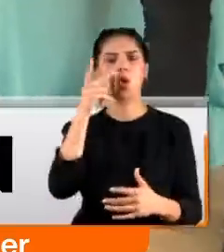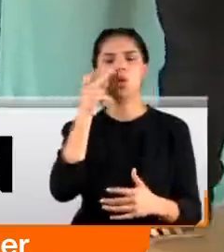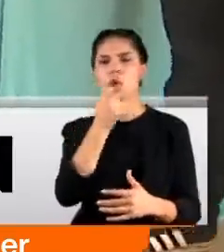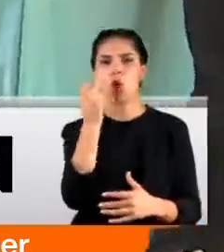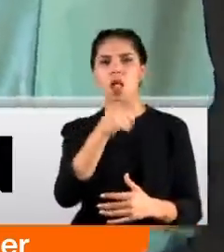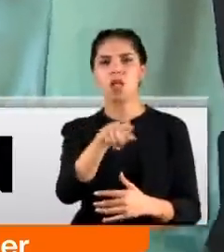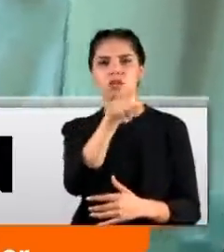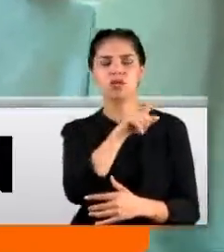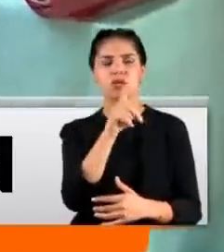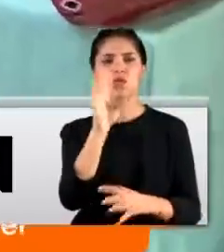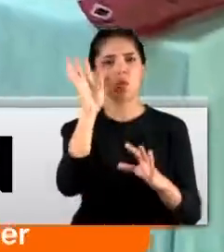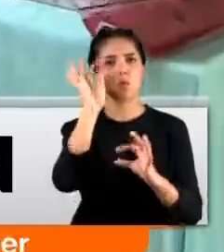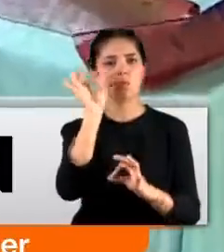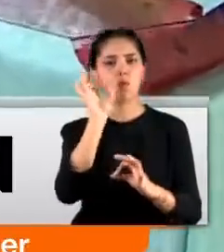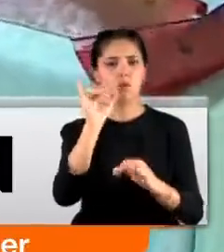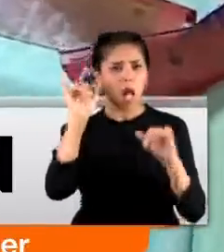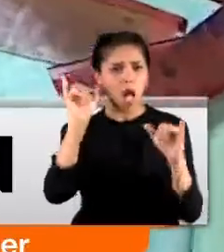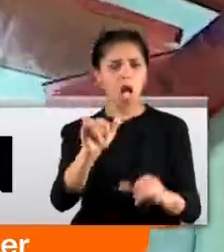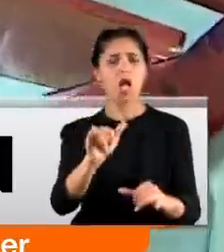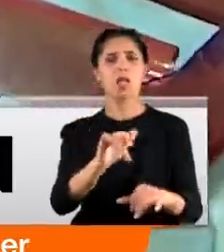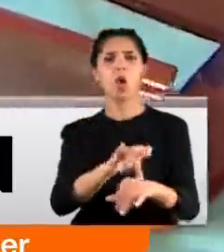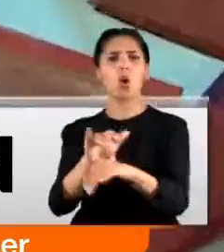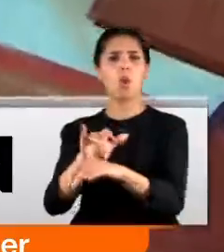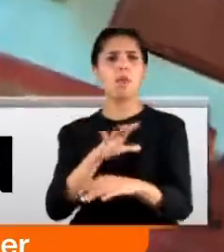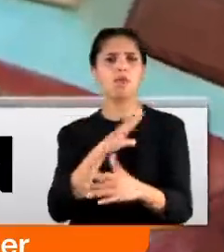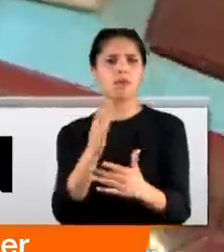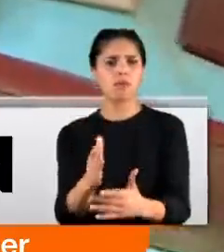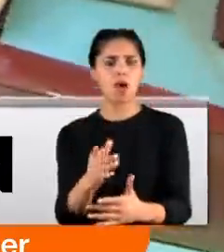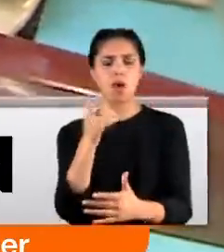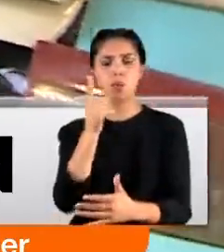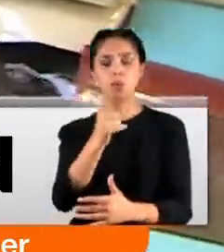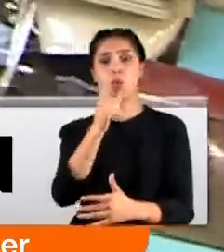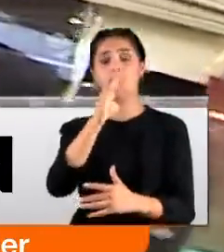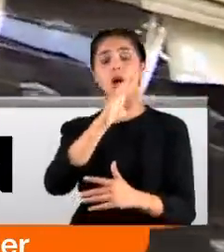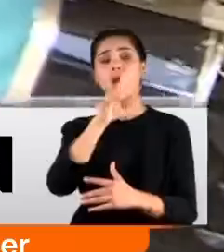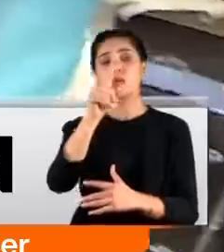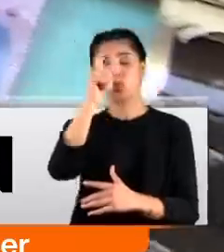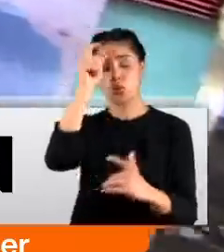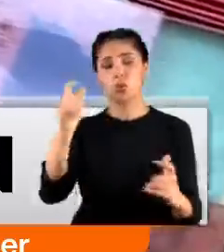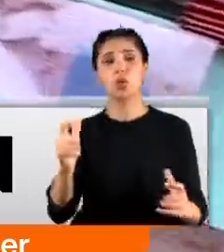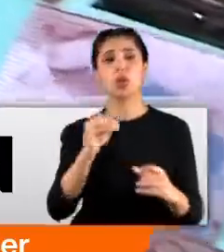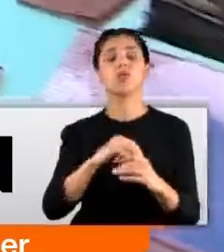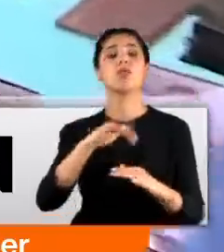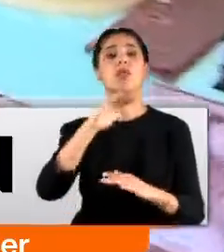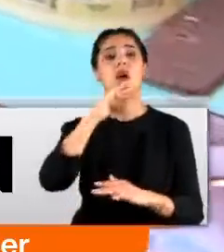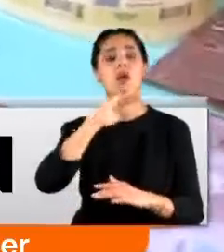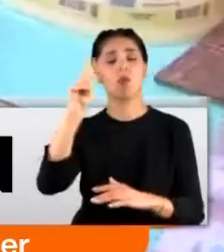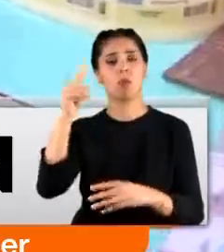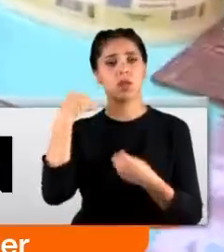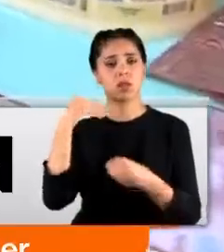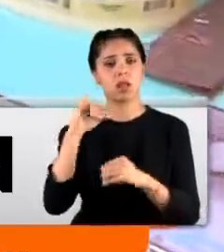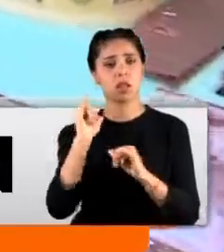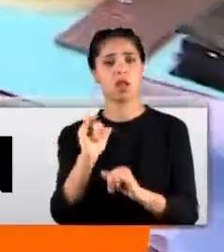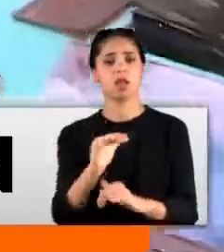profesyoneldi ki ürünlerin birebir benzerlerini yapıyorlardı. O yüzden sadece yurt içi piyasasına değil, bu ürünleri yurt dışı piyasasına